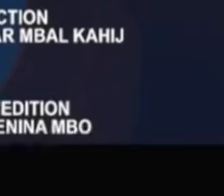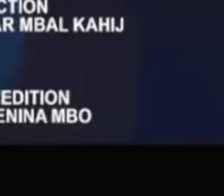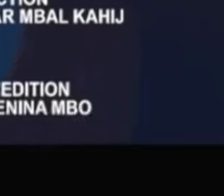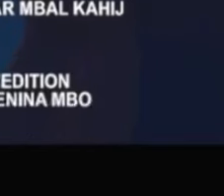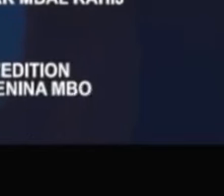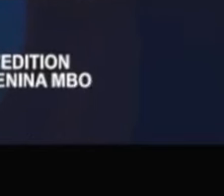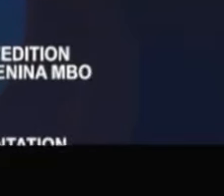revoir